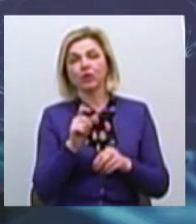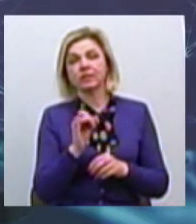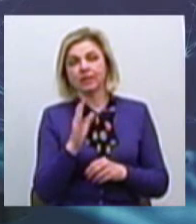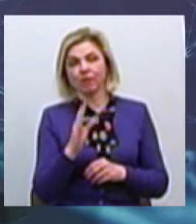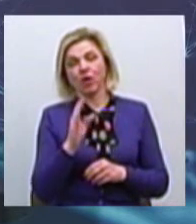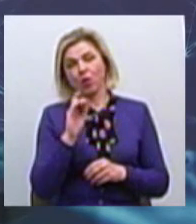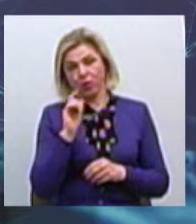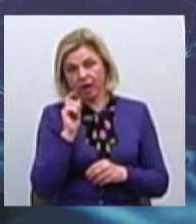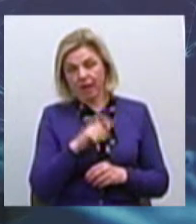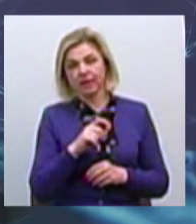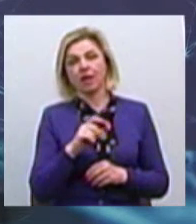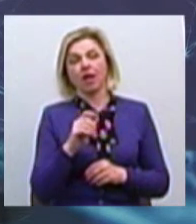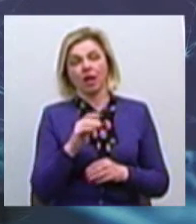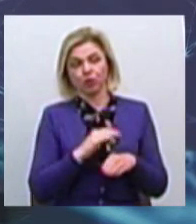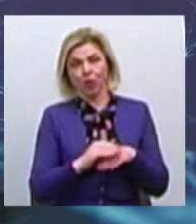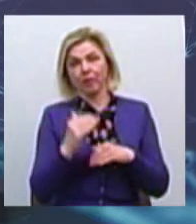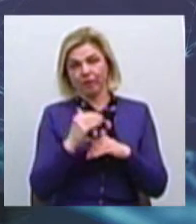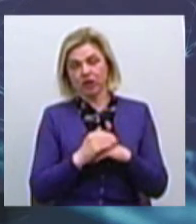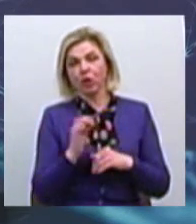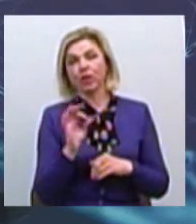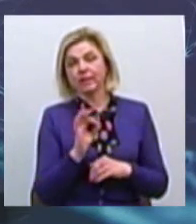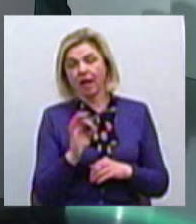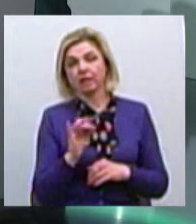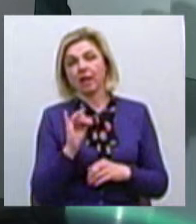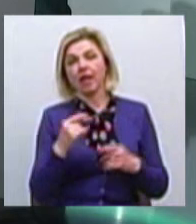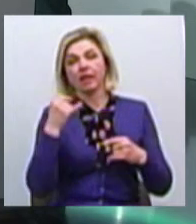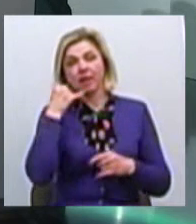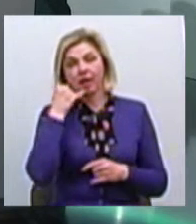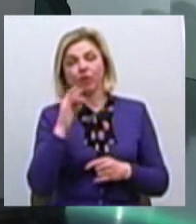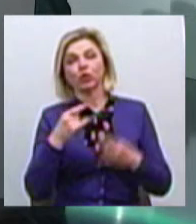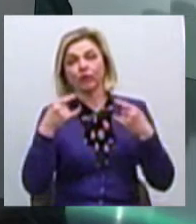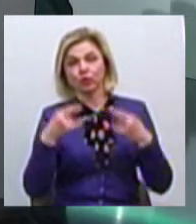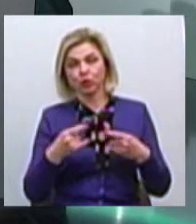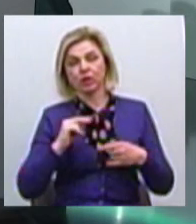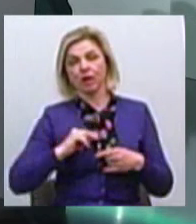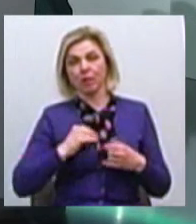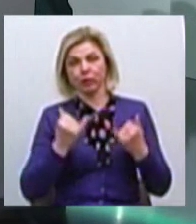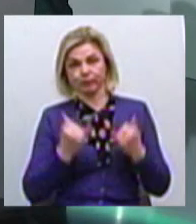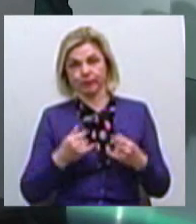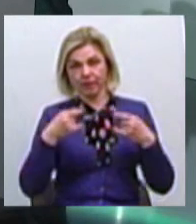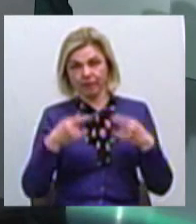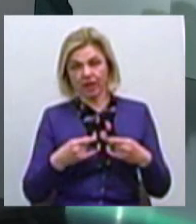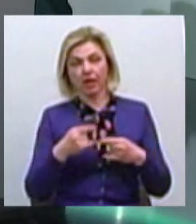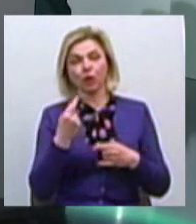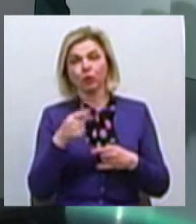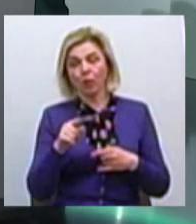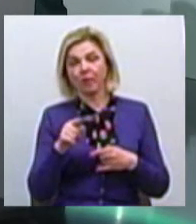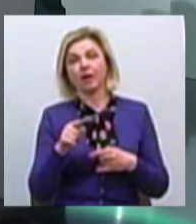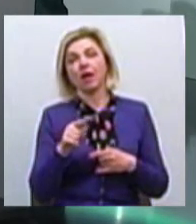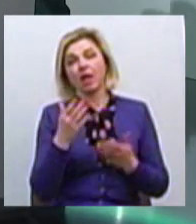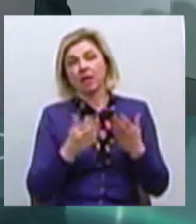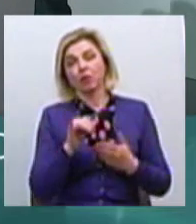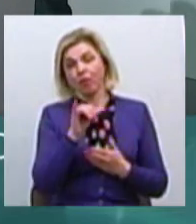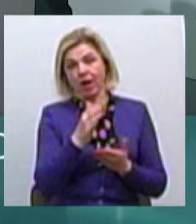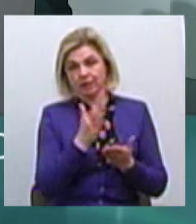Олександр Хмановський. Вітаю, Олександре. Доброго дня. Телефон студії. Ми працюємо в прямому ефірі 76-92-33. Якщо є запитання,